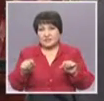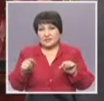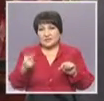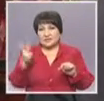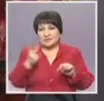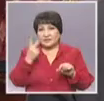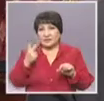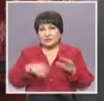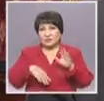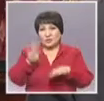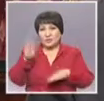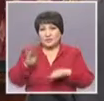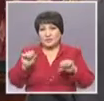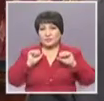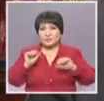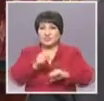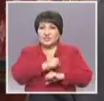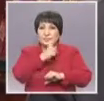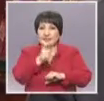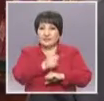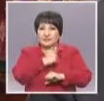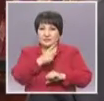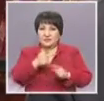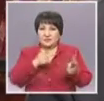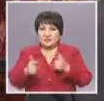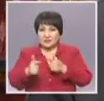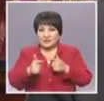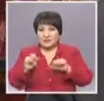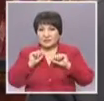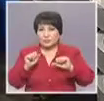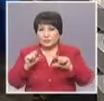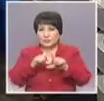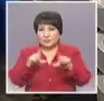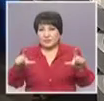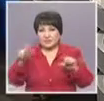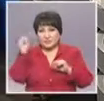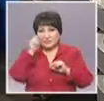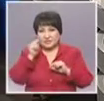жоғары спорт шеберліктерін дайындайтын спорт мектептері және бірнеше